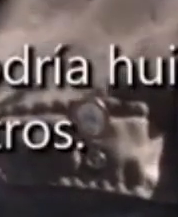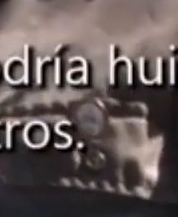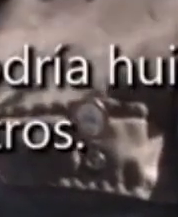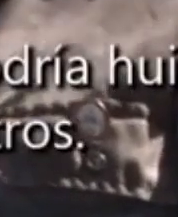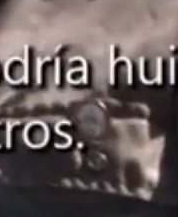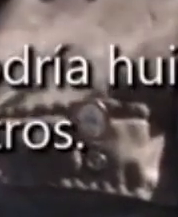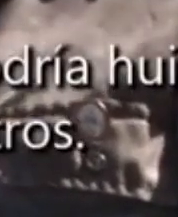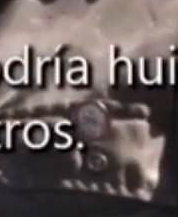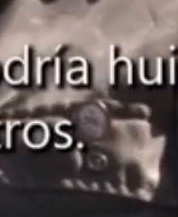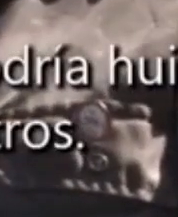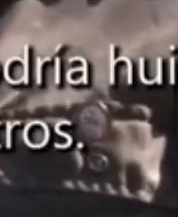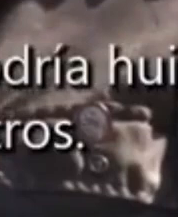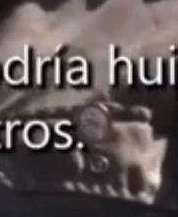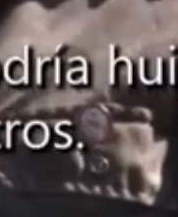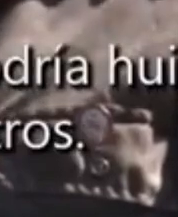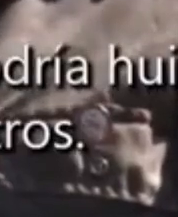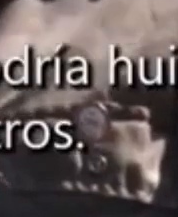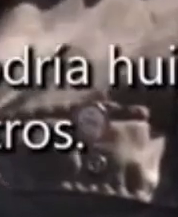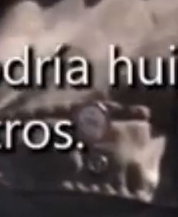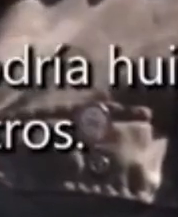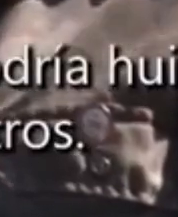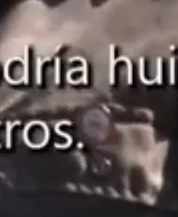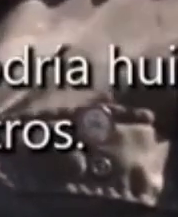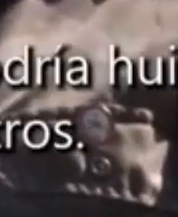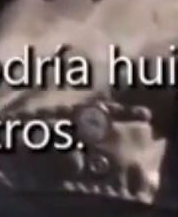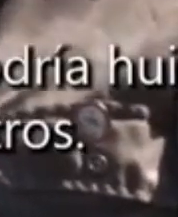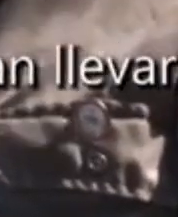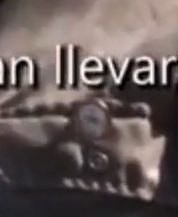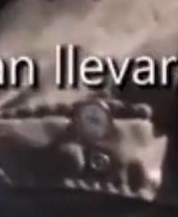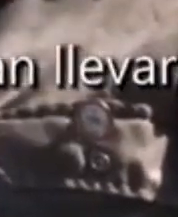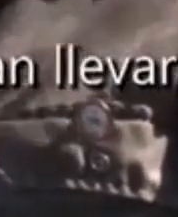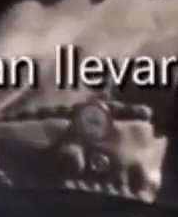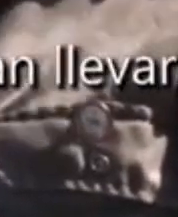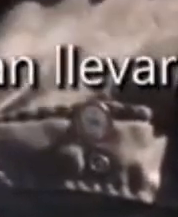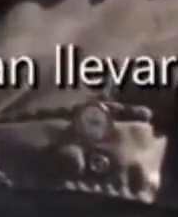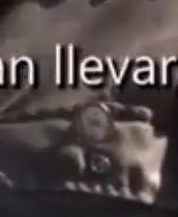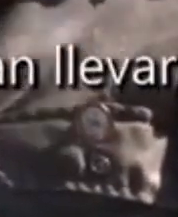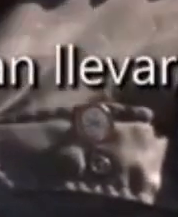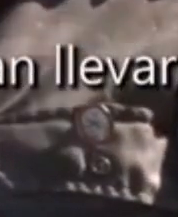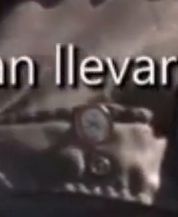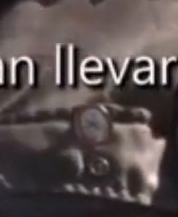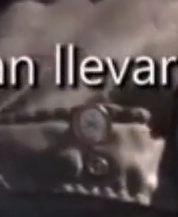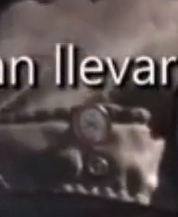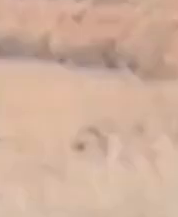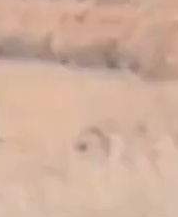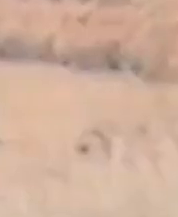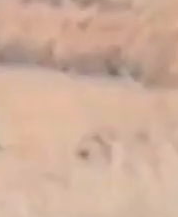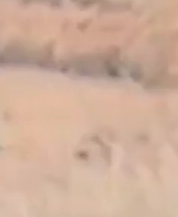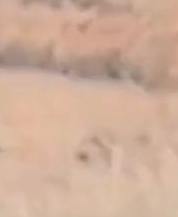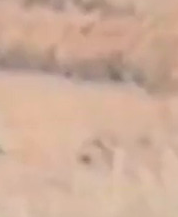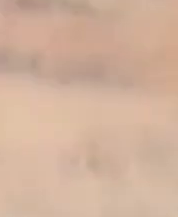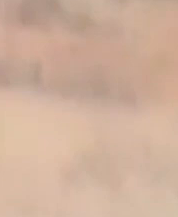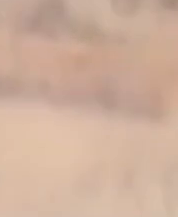можно бежать 70 километров 3 месяца. Какая-то скорость должна была быть.